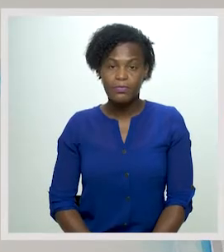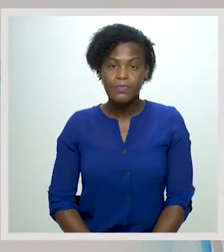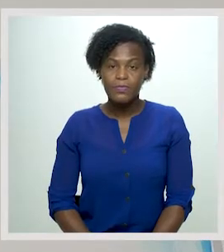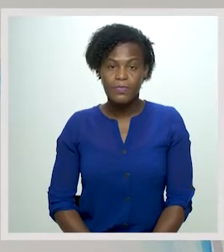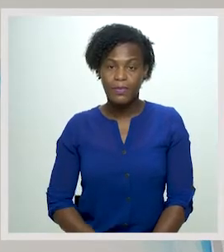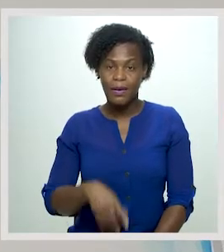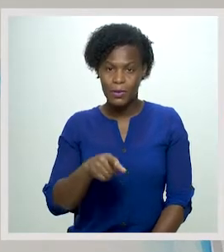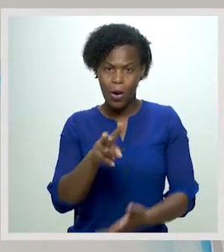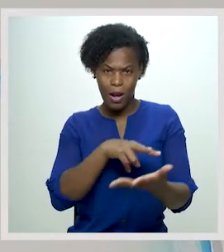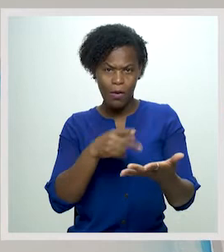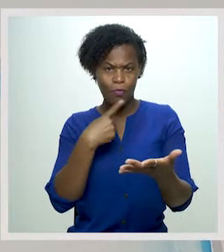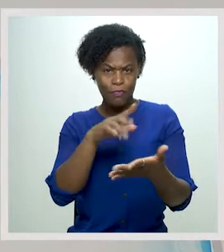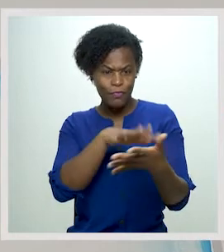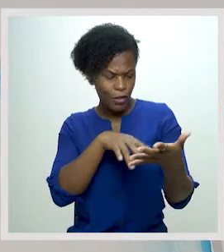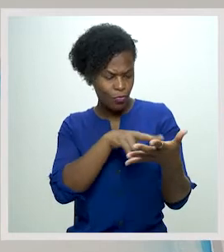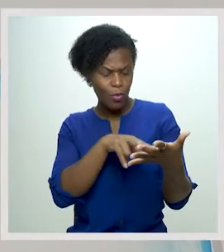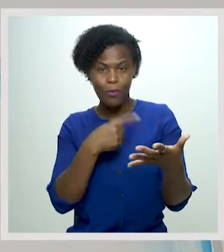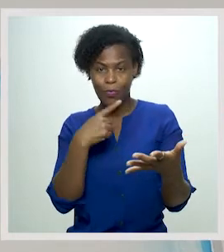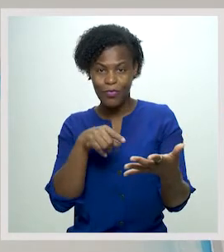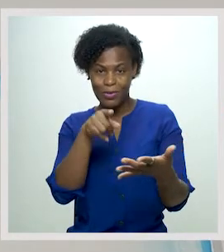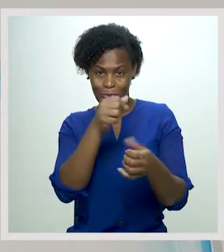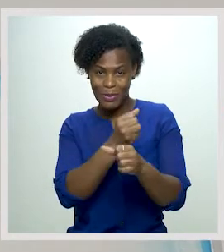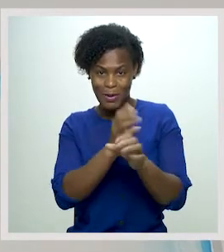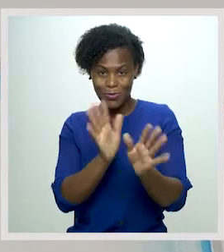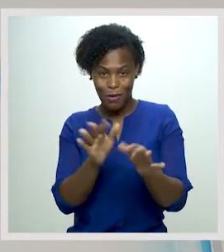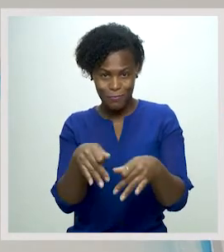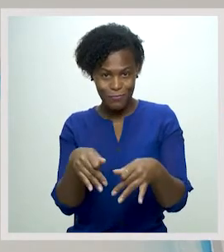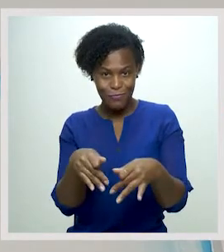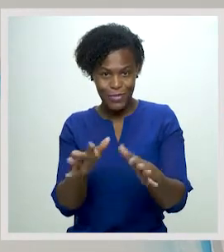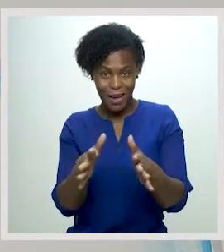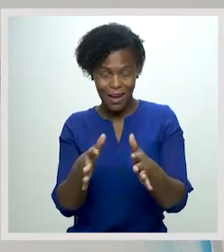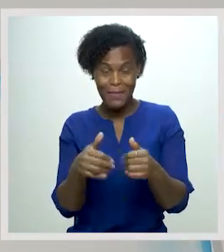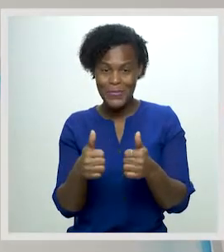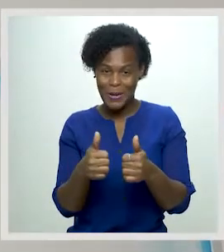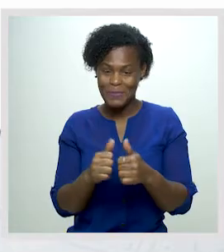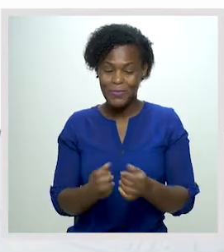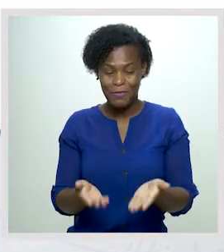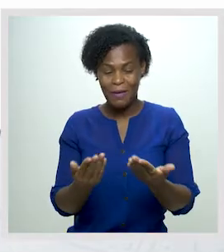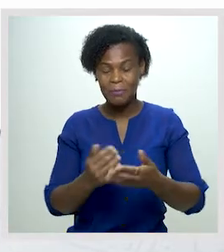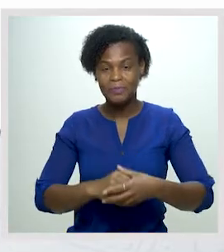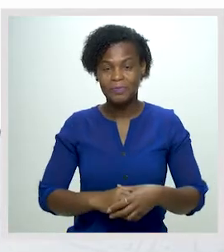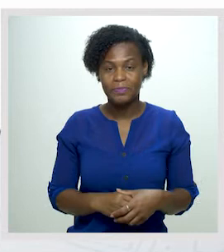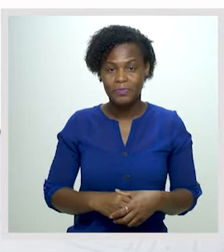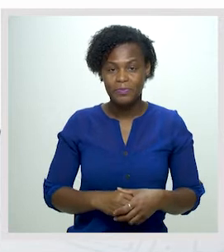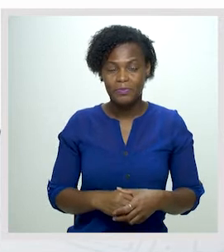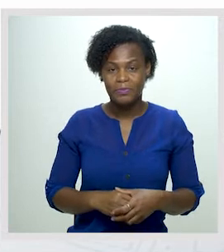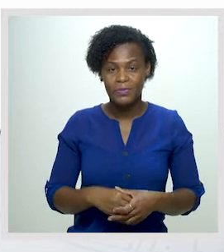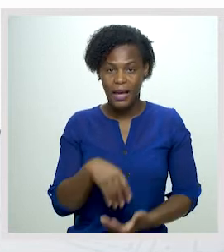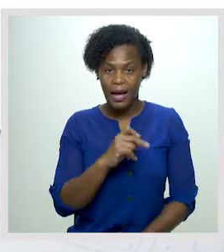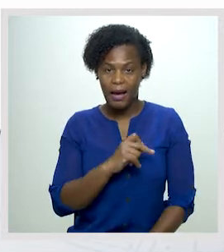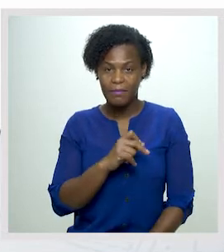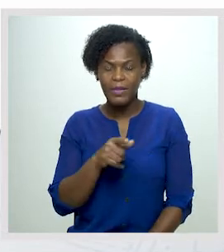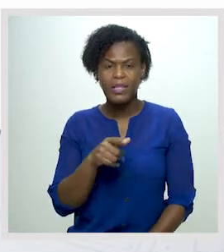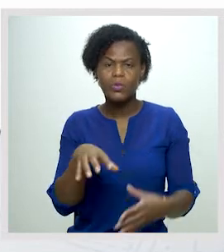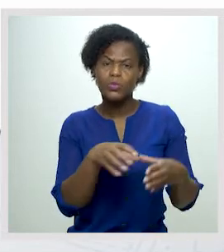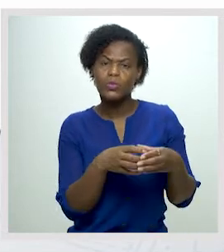Tu as relu le texte et tu as fait le travail? Bien sûr, on y va. A, c'est une équipe